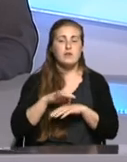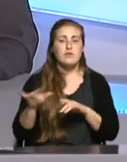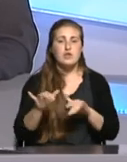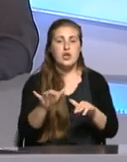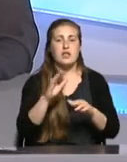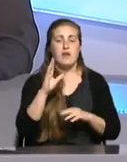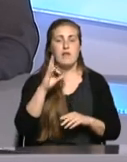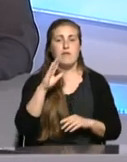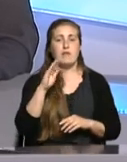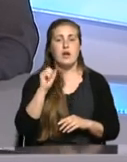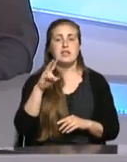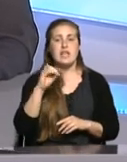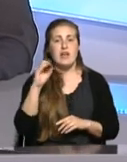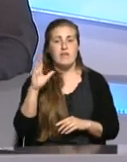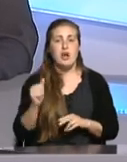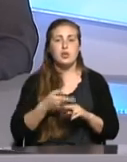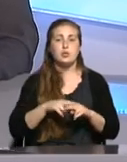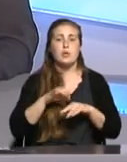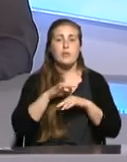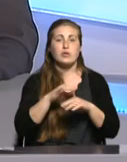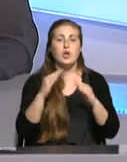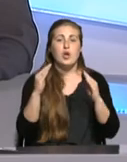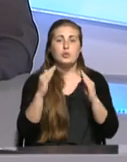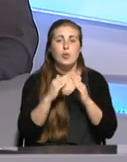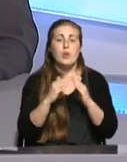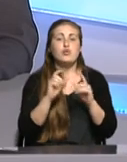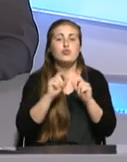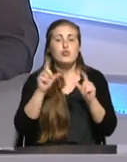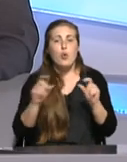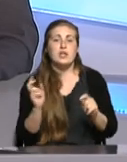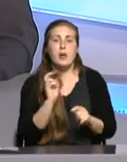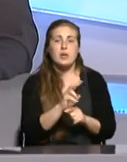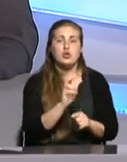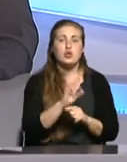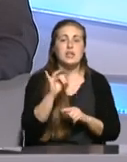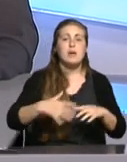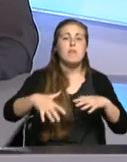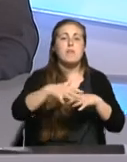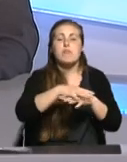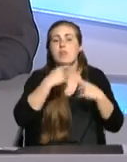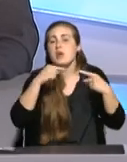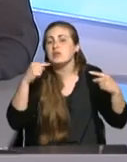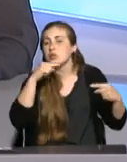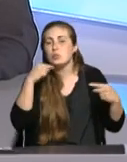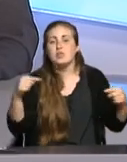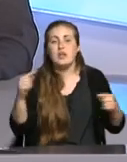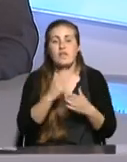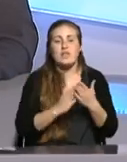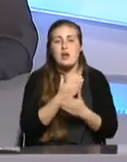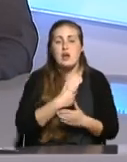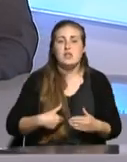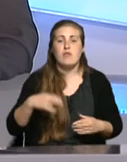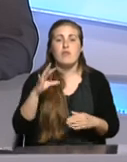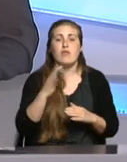которые дома проводит и уроки мужества к ней школьники посещают и масса других ветеранов по нашим региона не